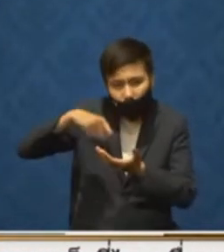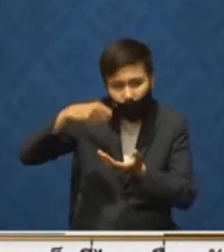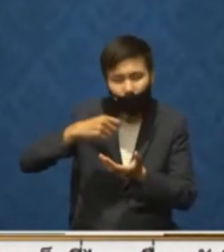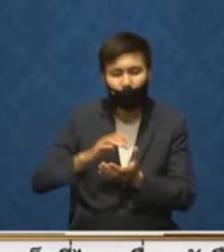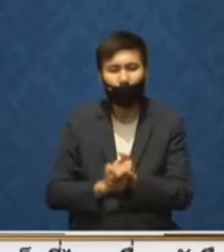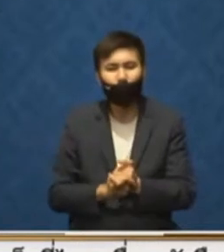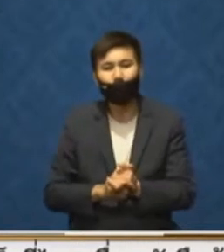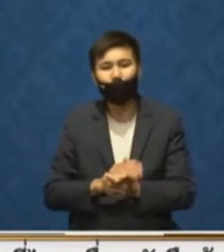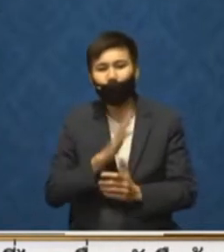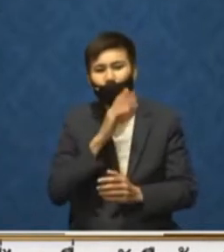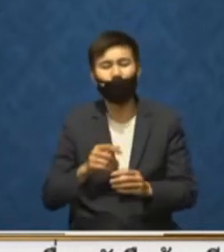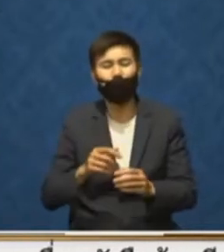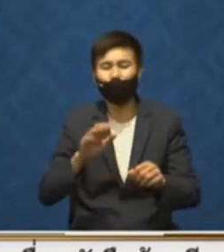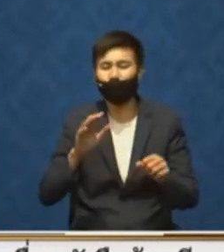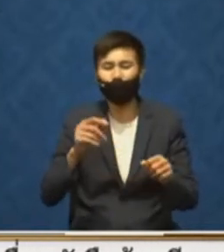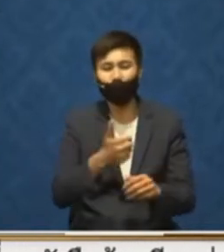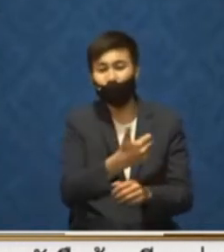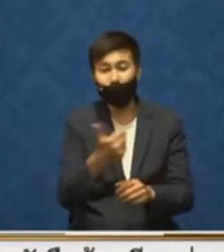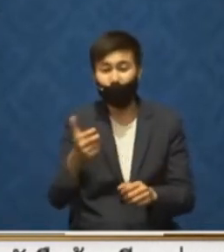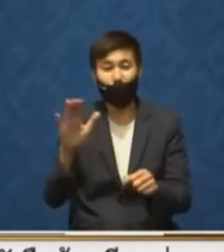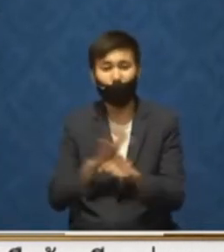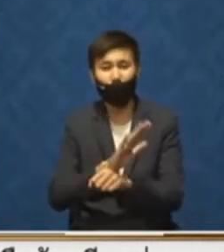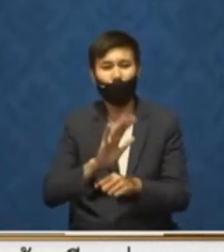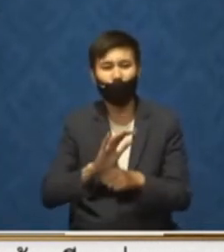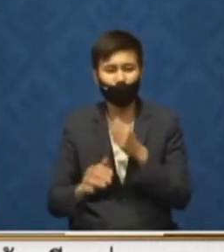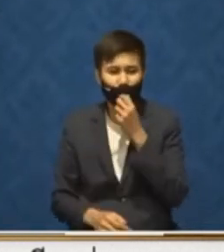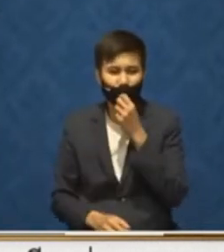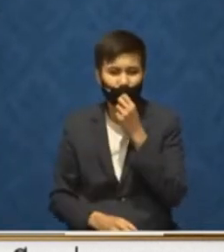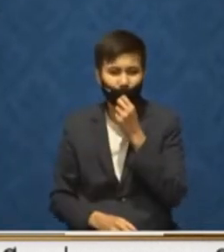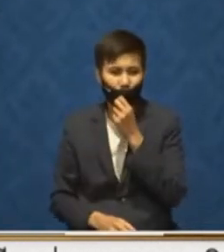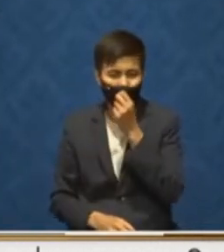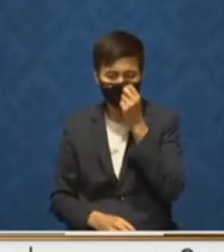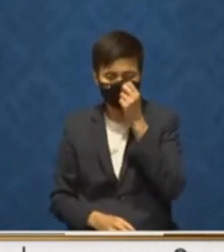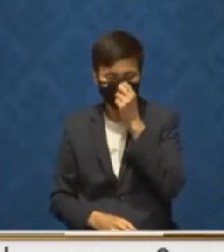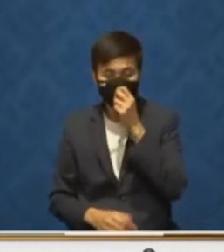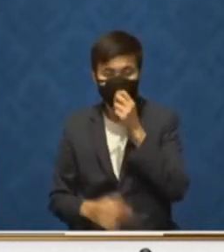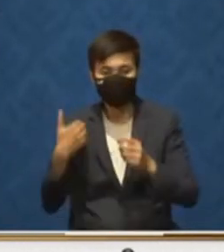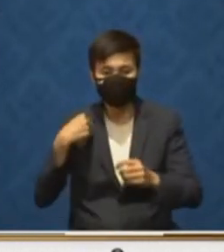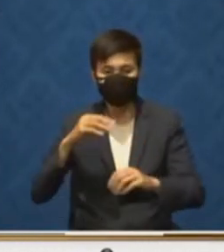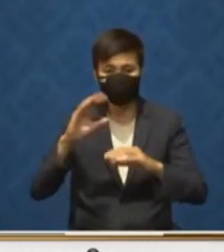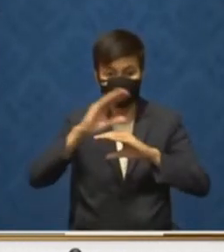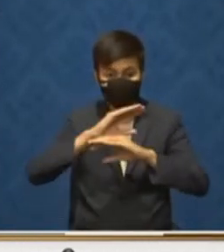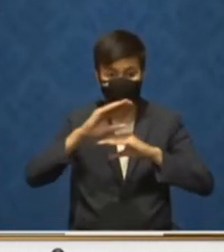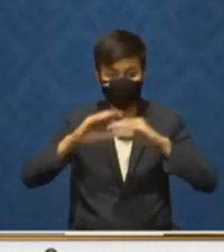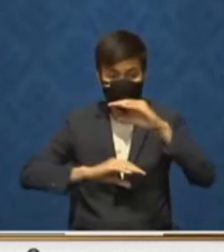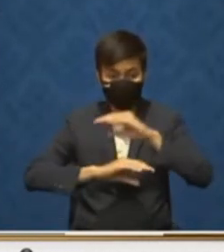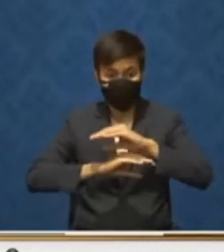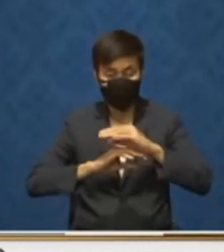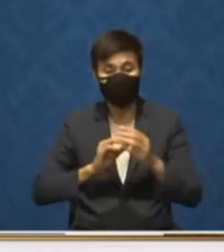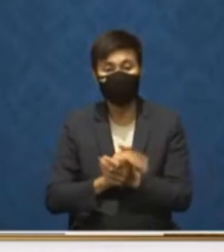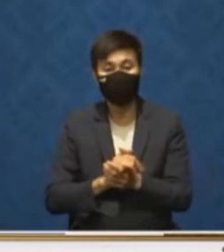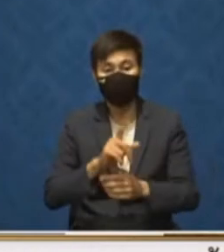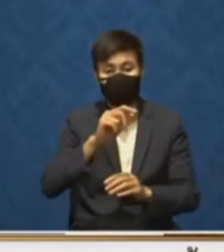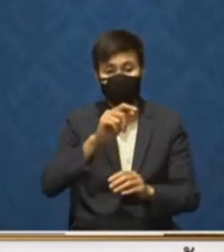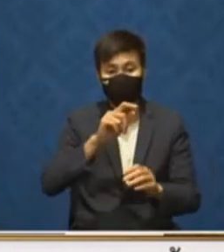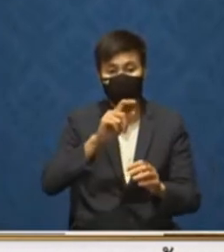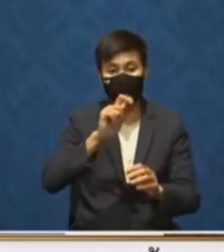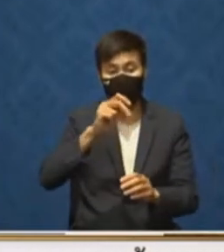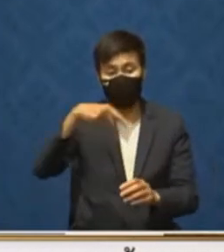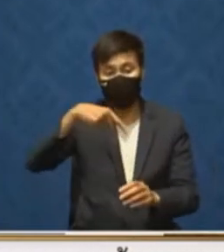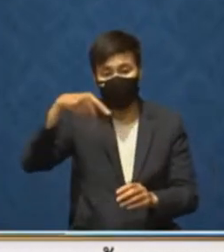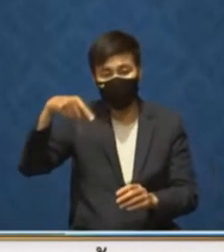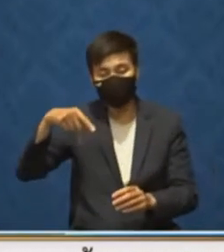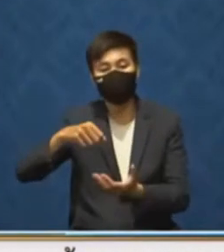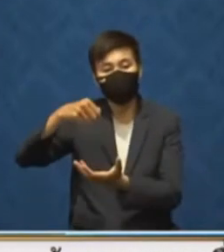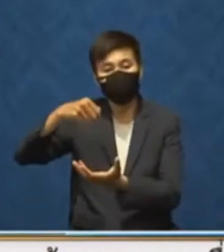ไม่พออยู่แล้วนะครับวันนั้นเราก็มีทั้งโครงการธง Appถุงเงินคนละครึ่งเที่ยวด้วยกันชิม